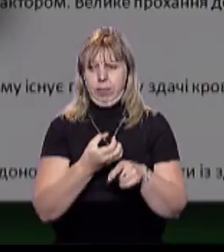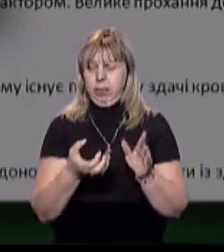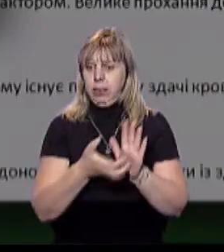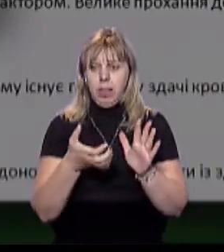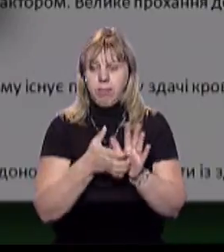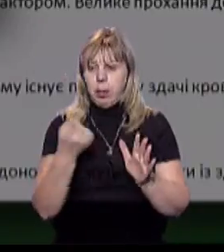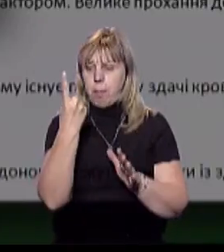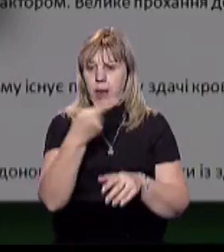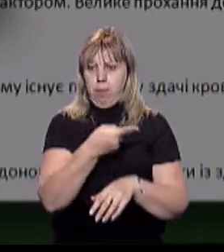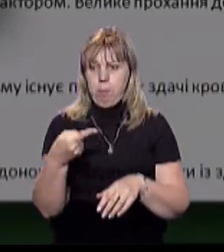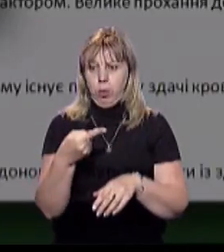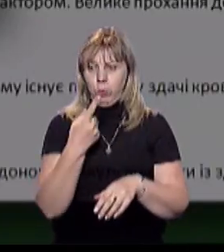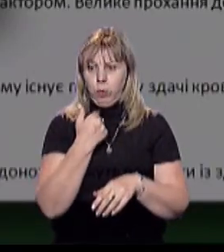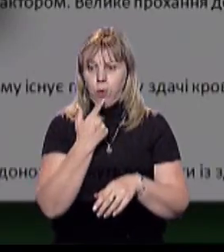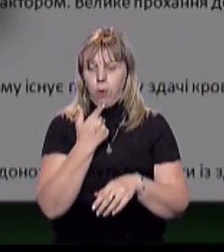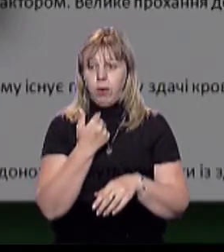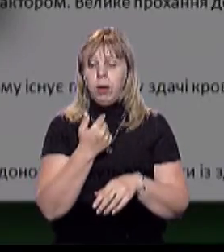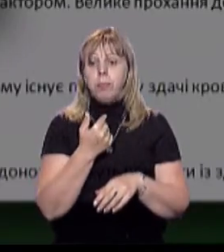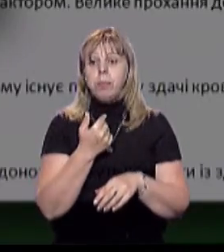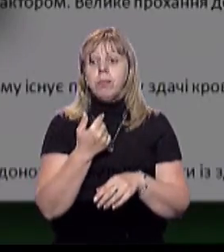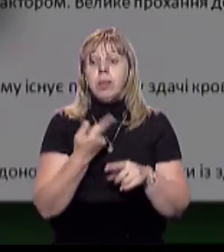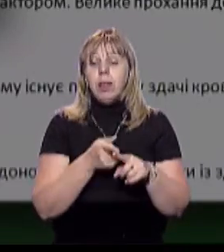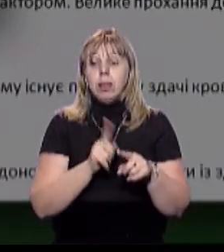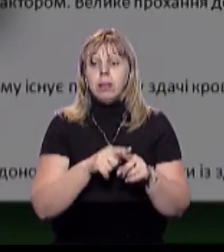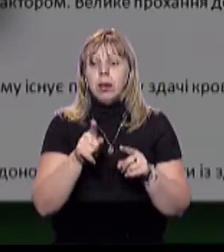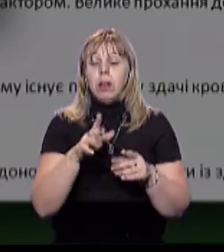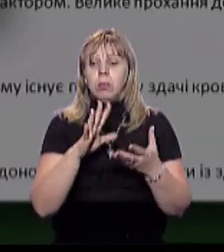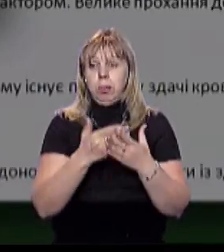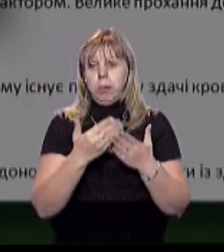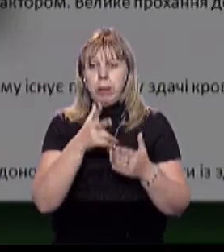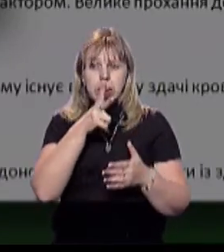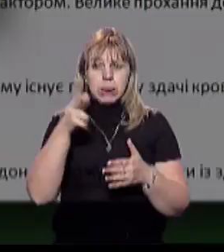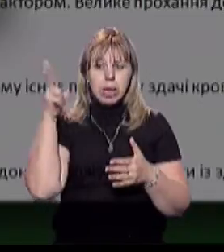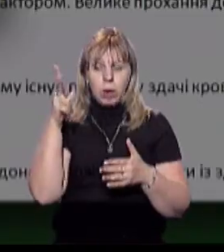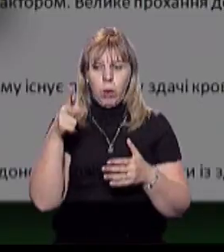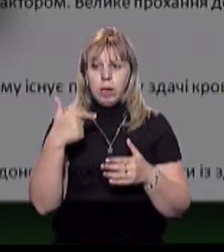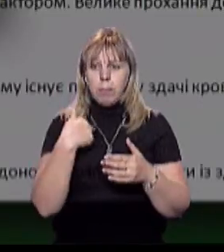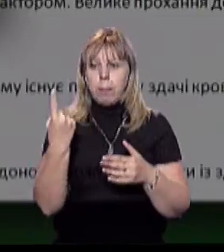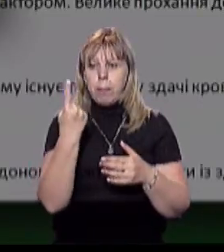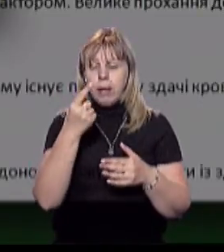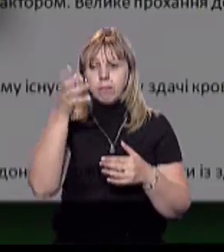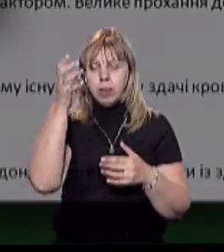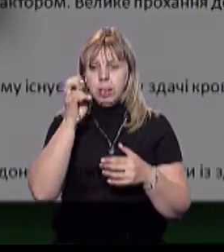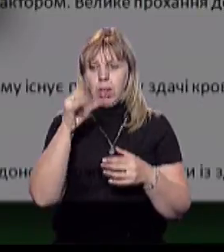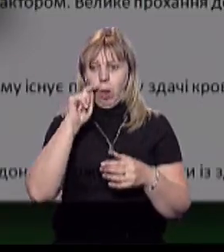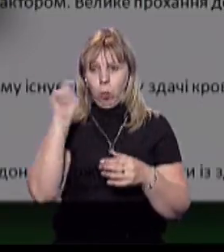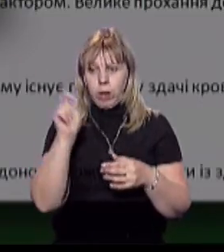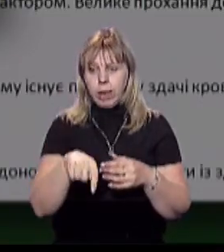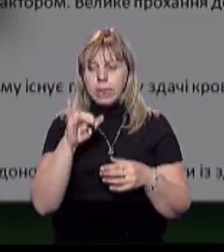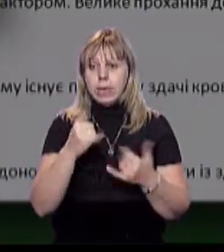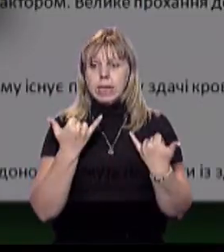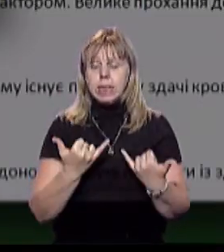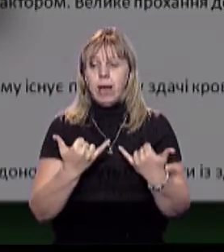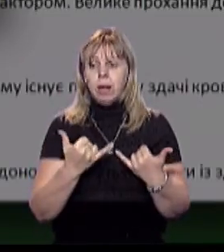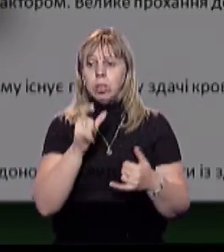першої резус-мінус. Цей світлофор ми започаткували уже десь років три назад, до речі, майже перші на Україні. І